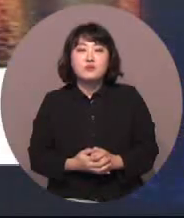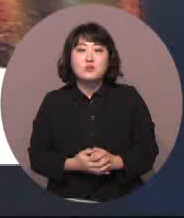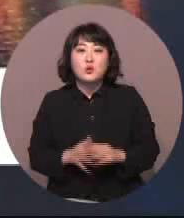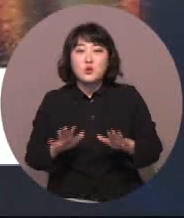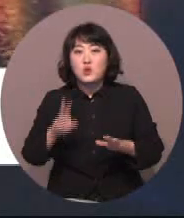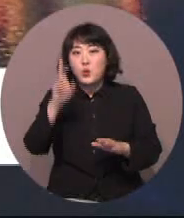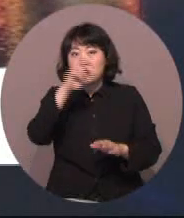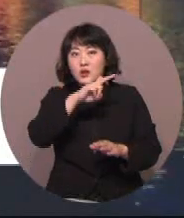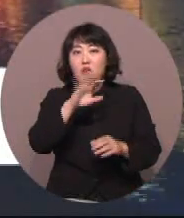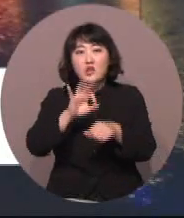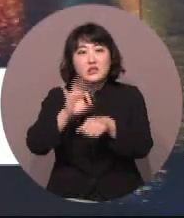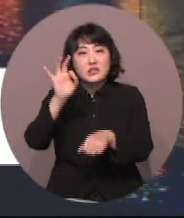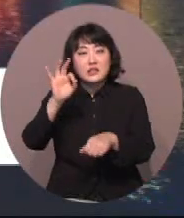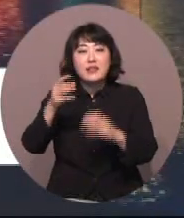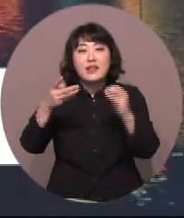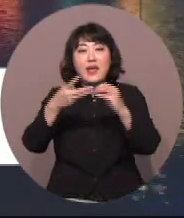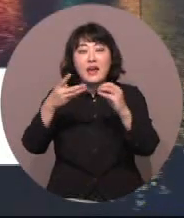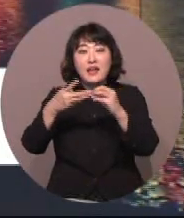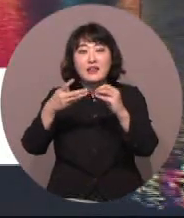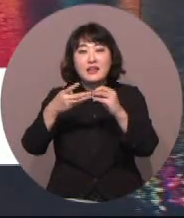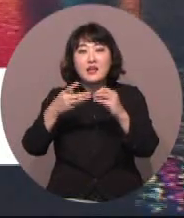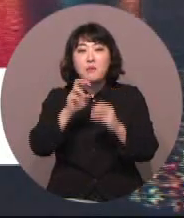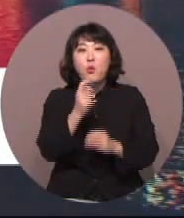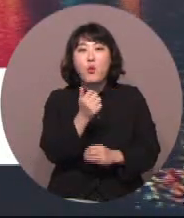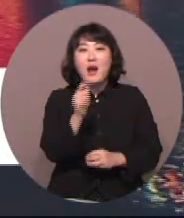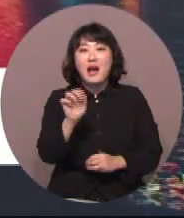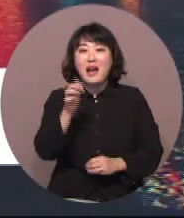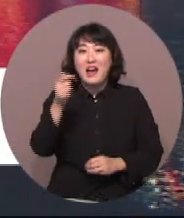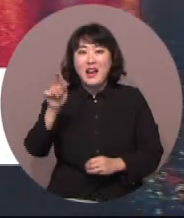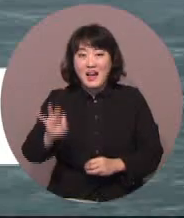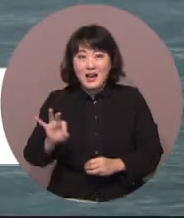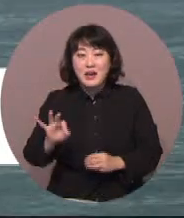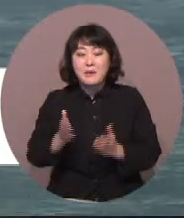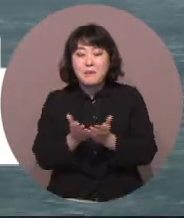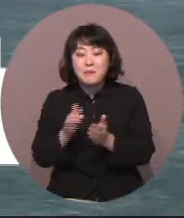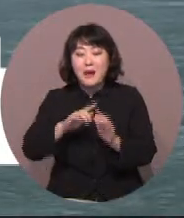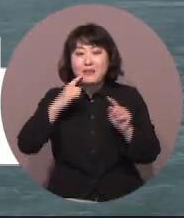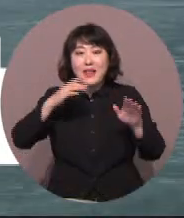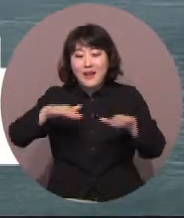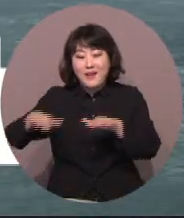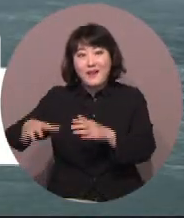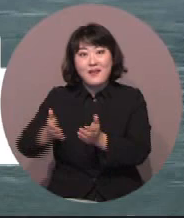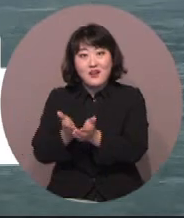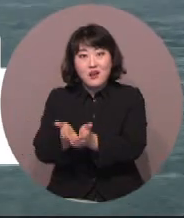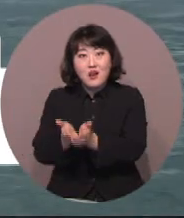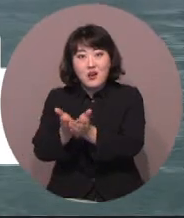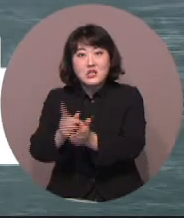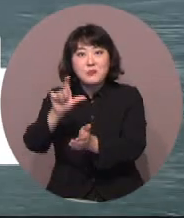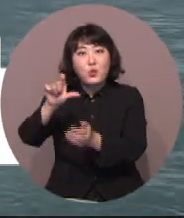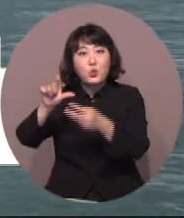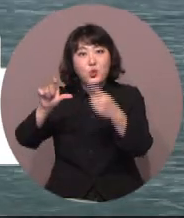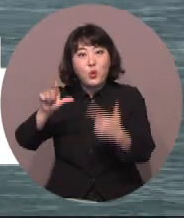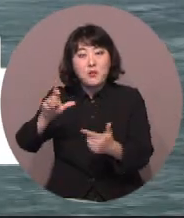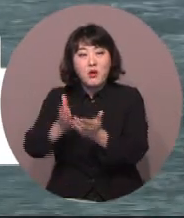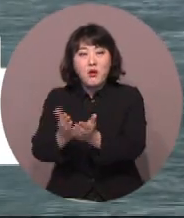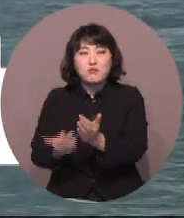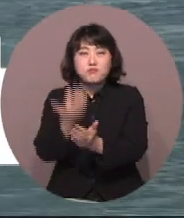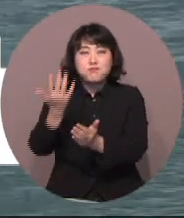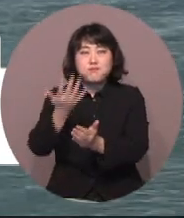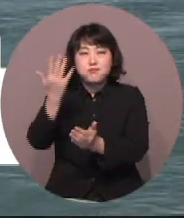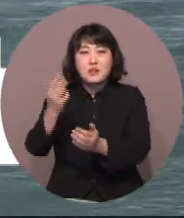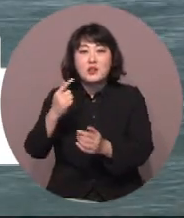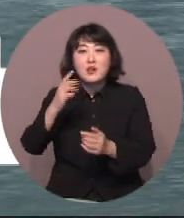오늘 오전 10시쯤 태안군 소원면 모항항 인근 해상을 향해 하던 15 톤급 어선에서 불이나 해경에 의해